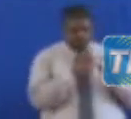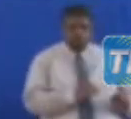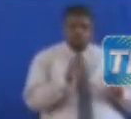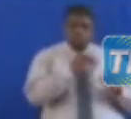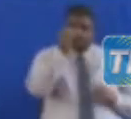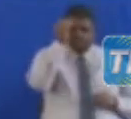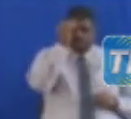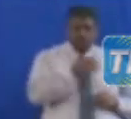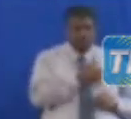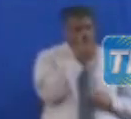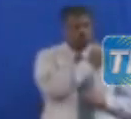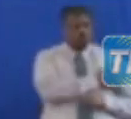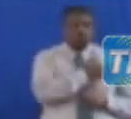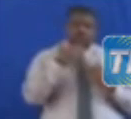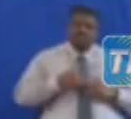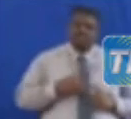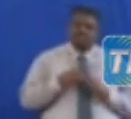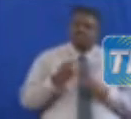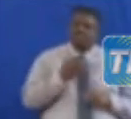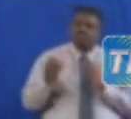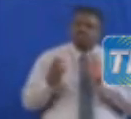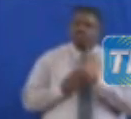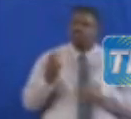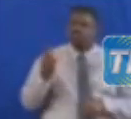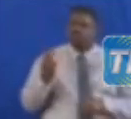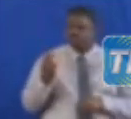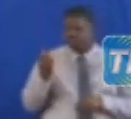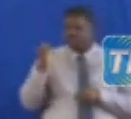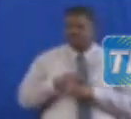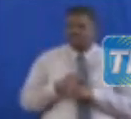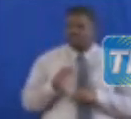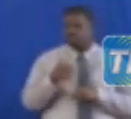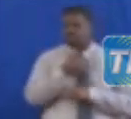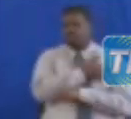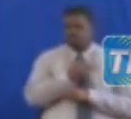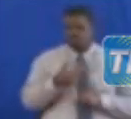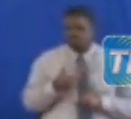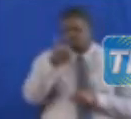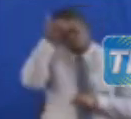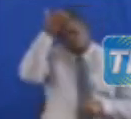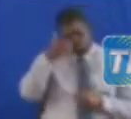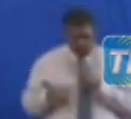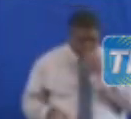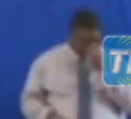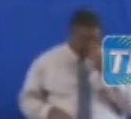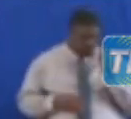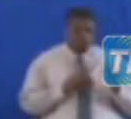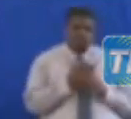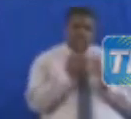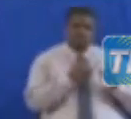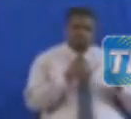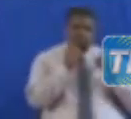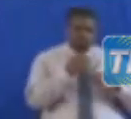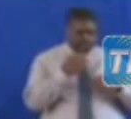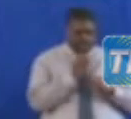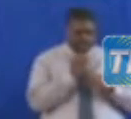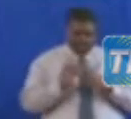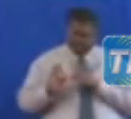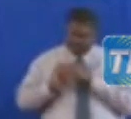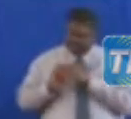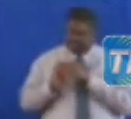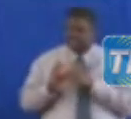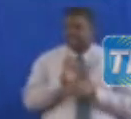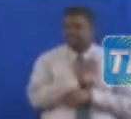wa elimu kwa huduma afya 572 katika fani ya utabibu na uguzi kupitia chuo cha sayansi shirikishi